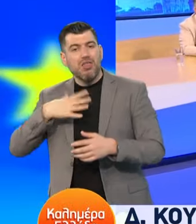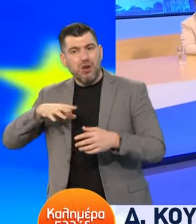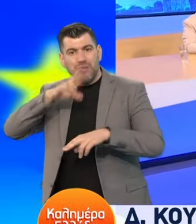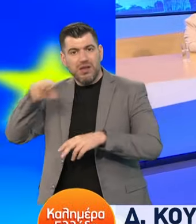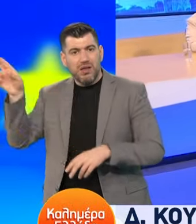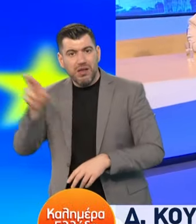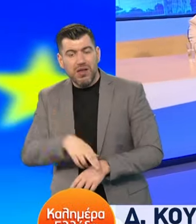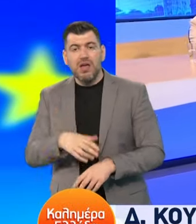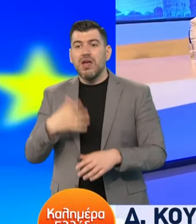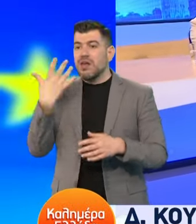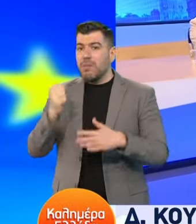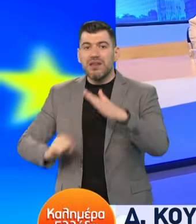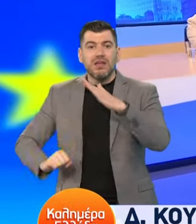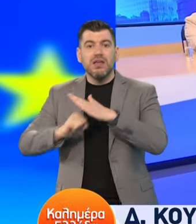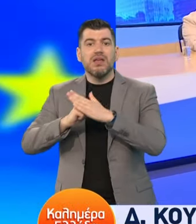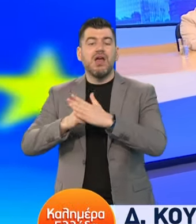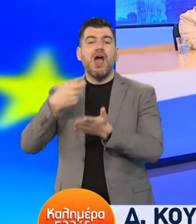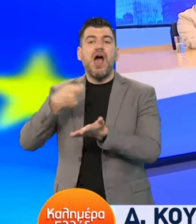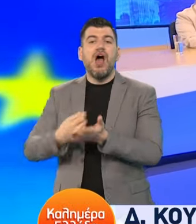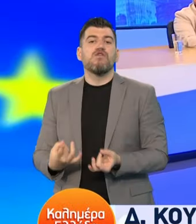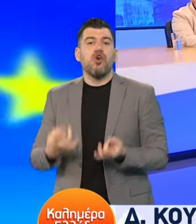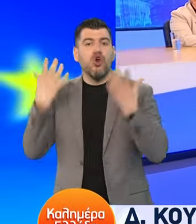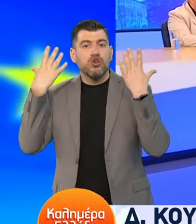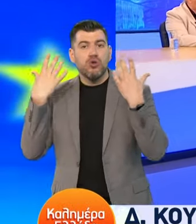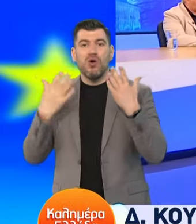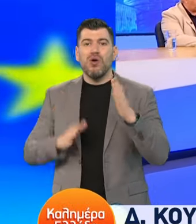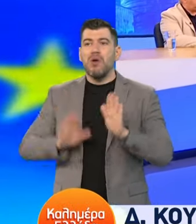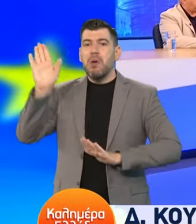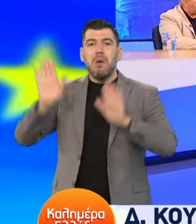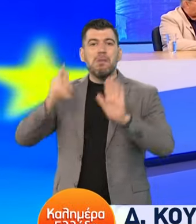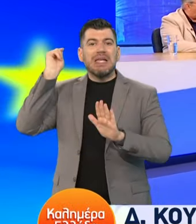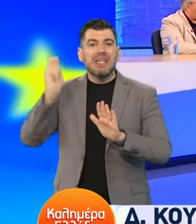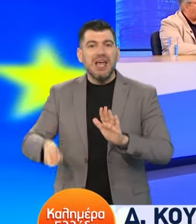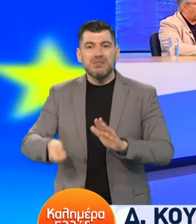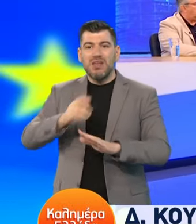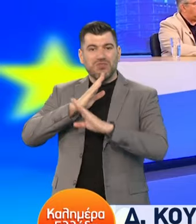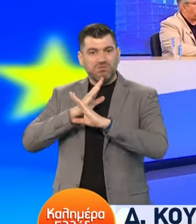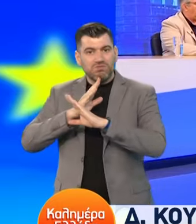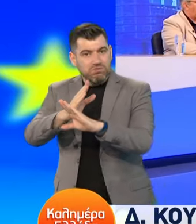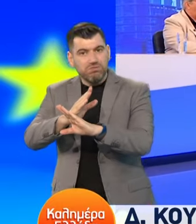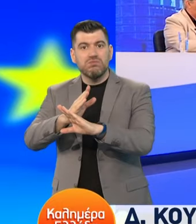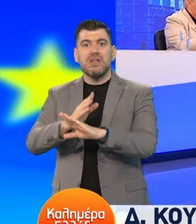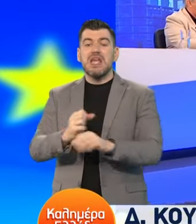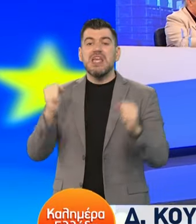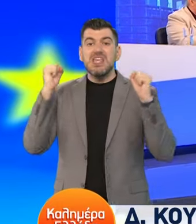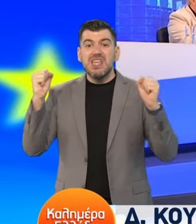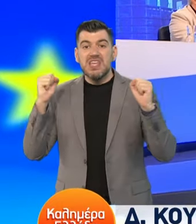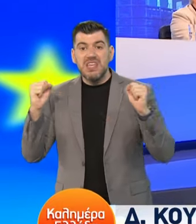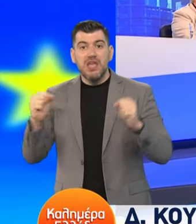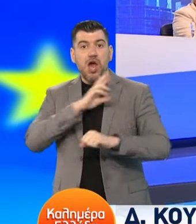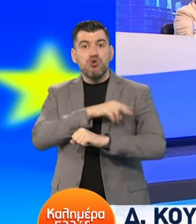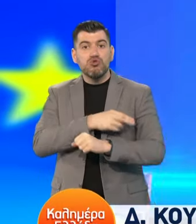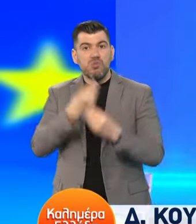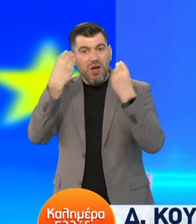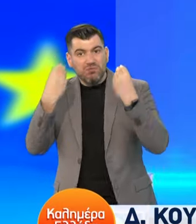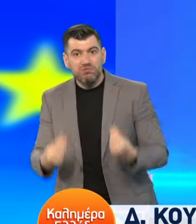να μην γίνονται πληστηριασμοί, να υπάρχει παιδεία δημόσια δωρεάν, υγεία για όλο το λαό και όχι επιπληρωμή. Πάντως, κύριε